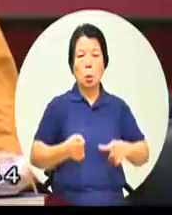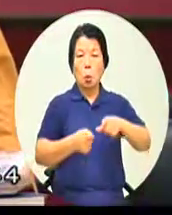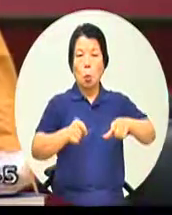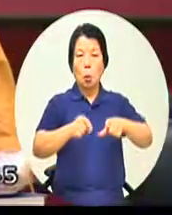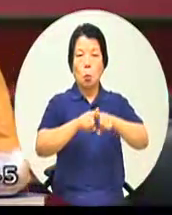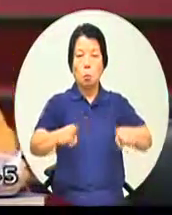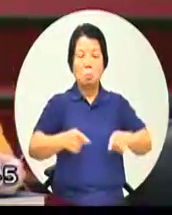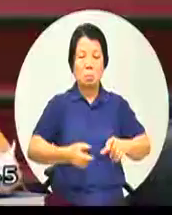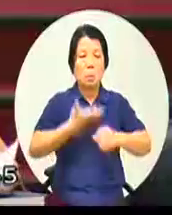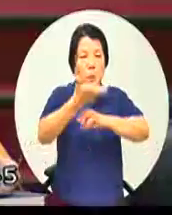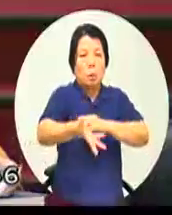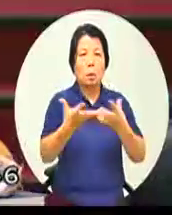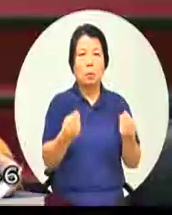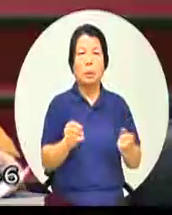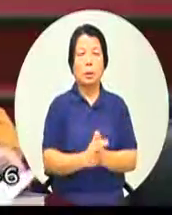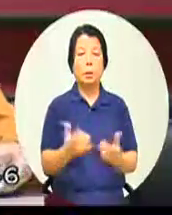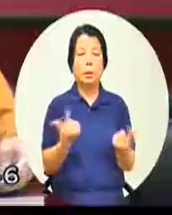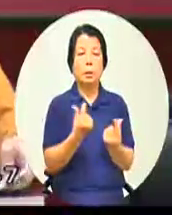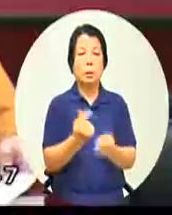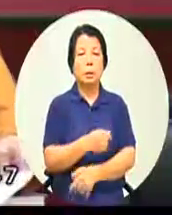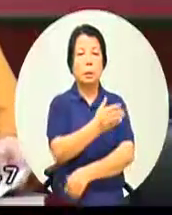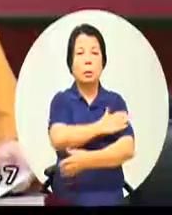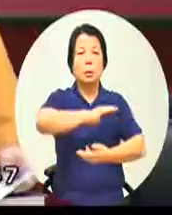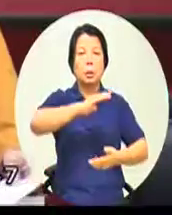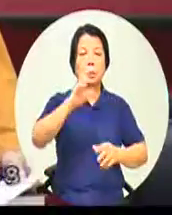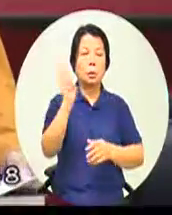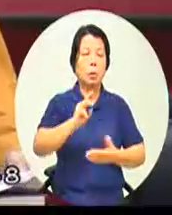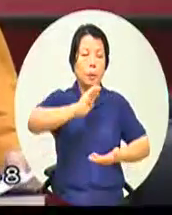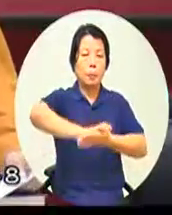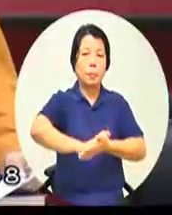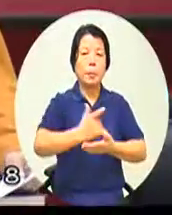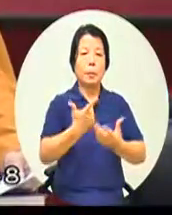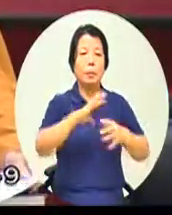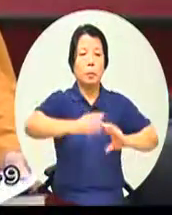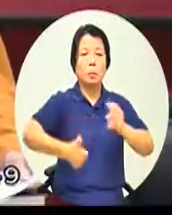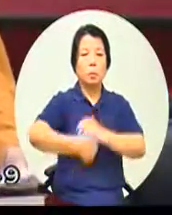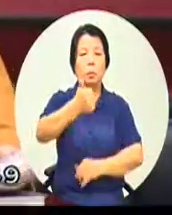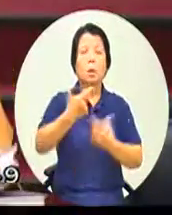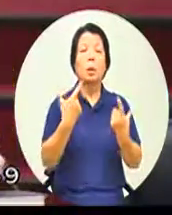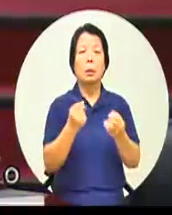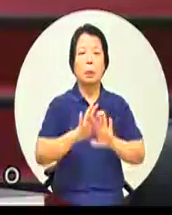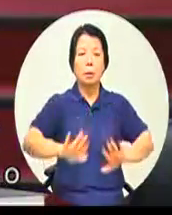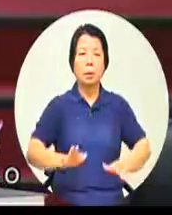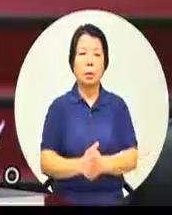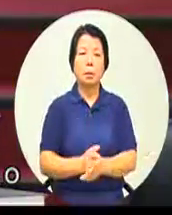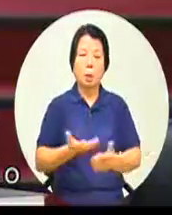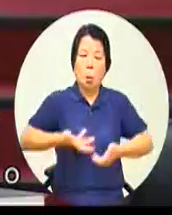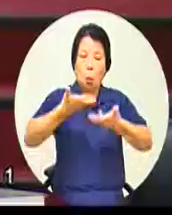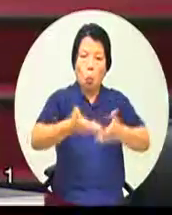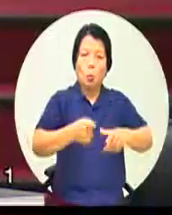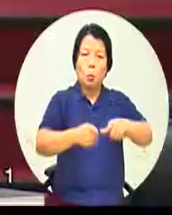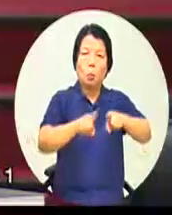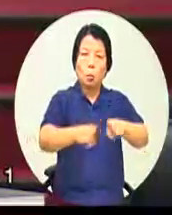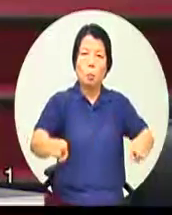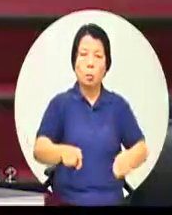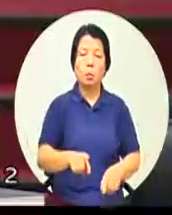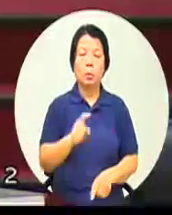嘛？等那就阿扁总统即马才加减嘛在行伊的公道啊？是不是爱行伊的公道？你的看